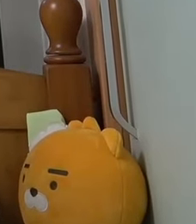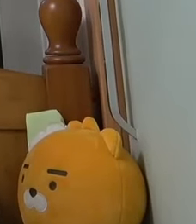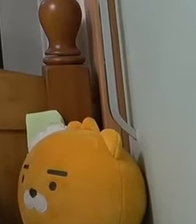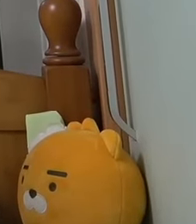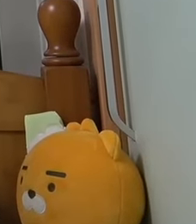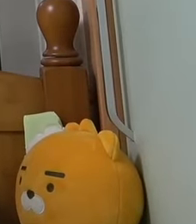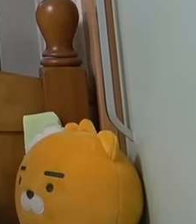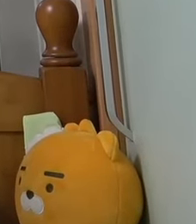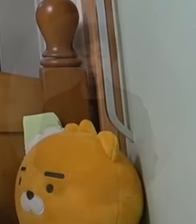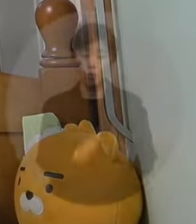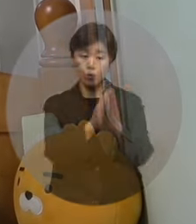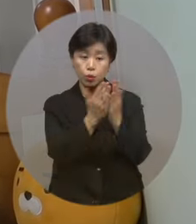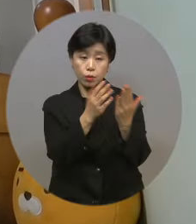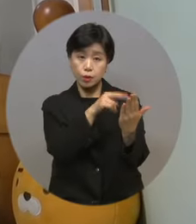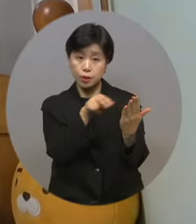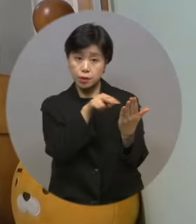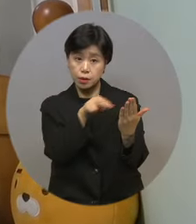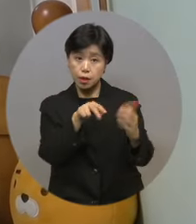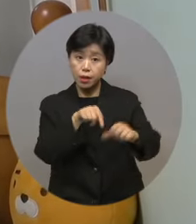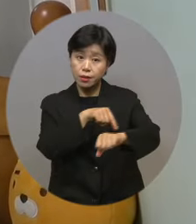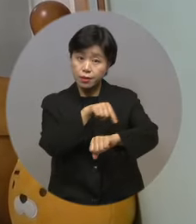독서의 시간은